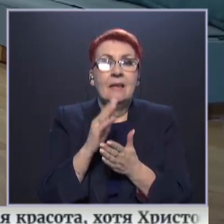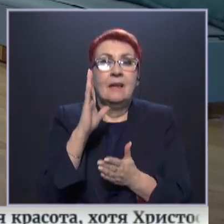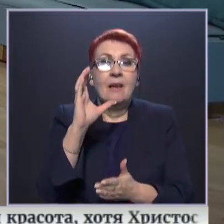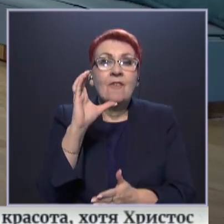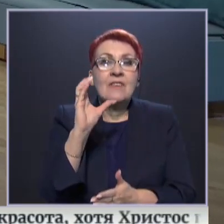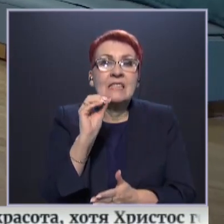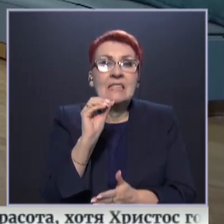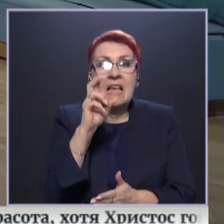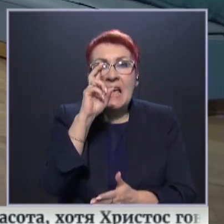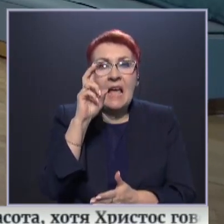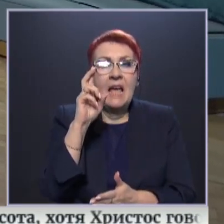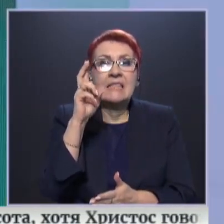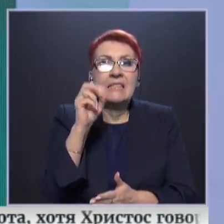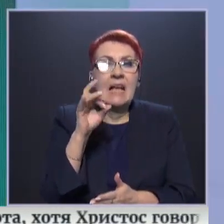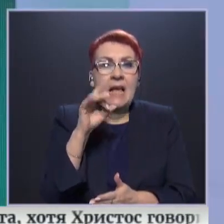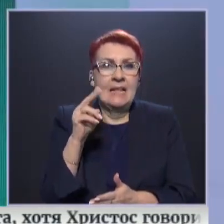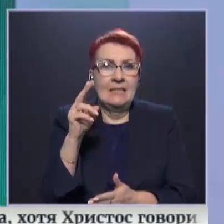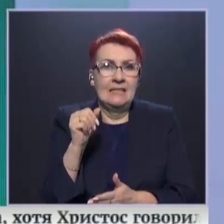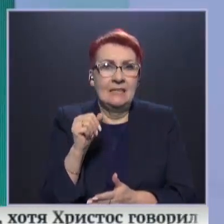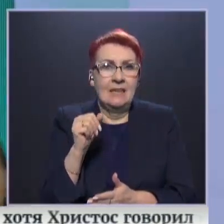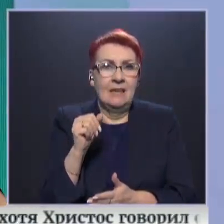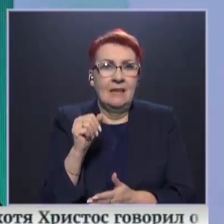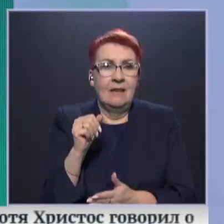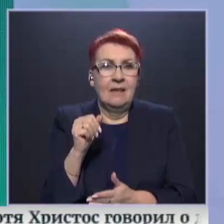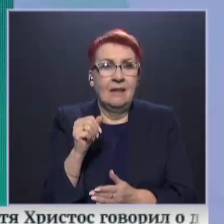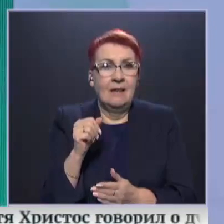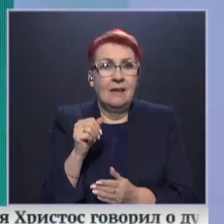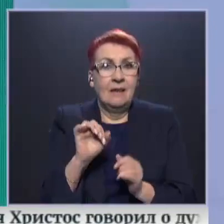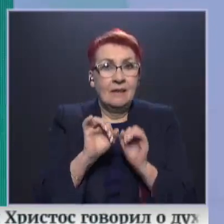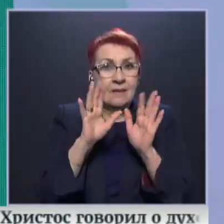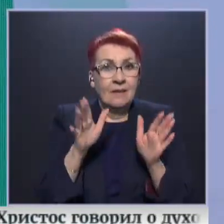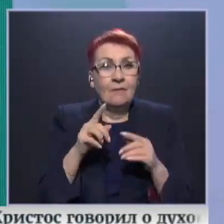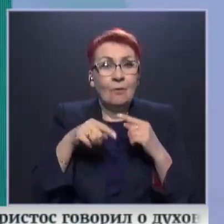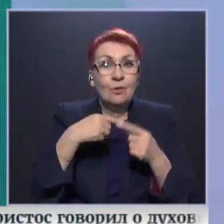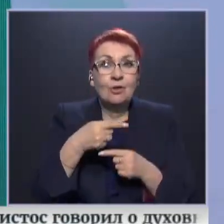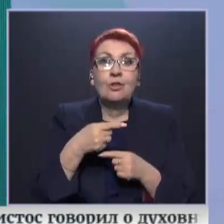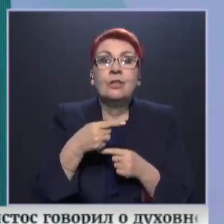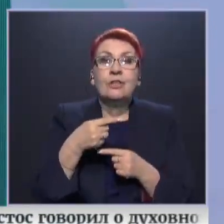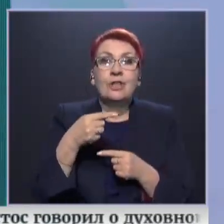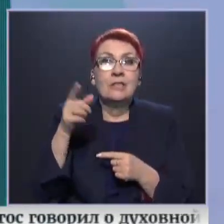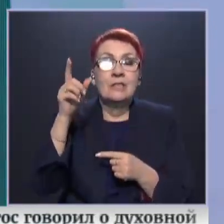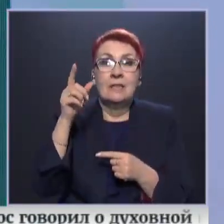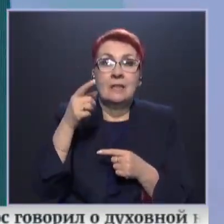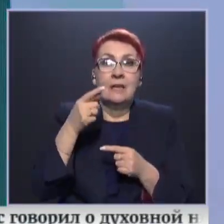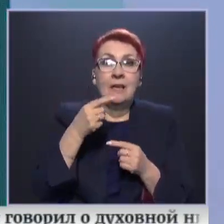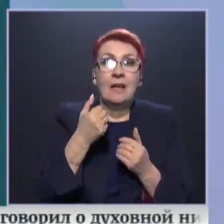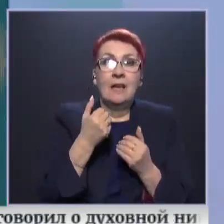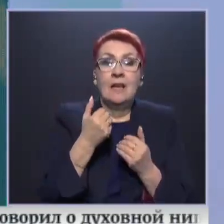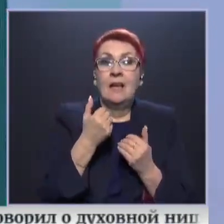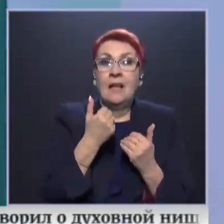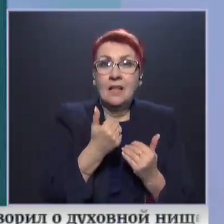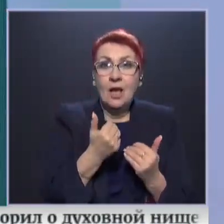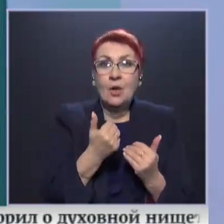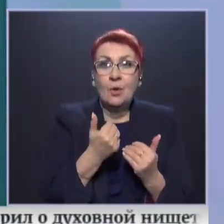Божией Матери, через который Христова благодать особенно явственно дышит в молитвах